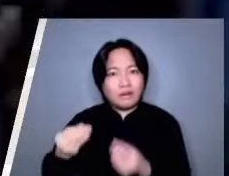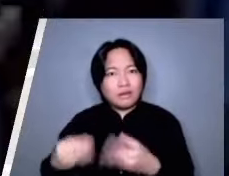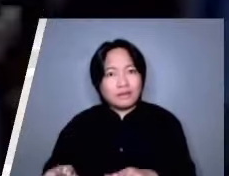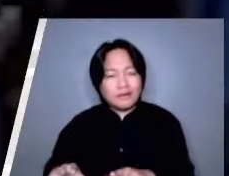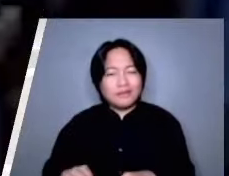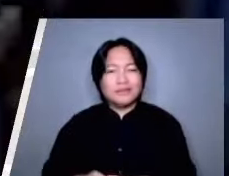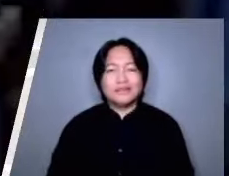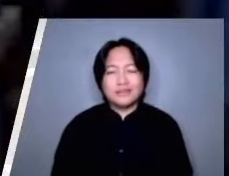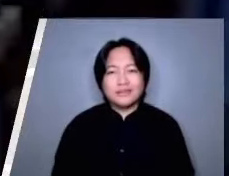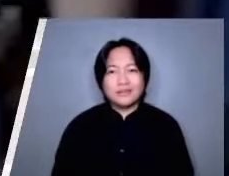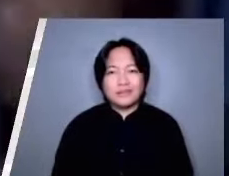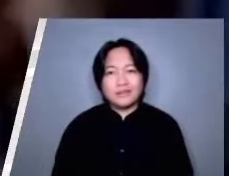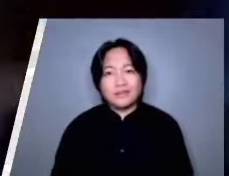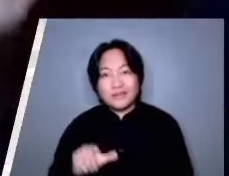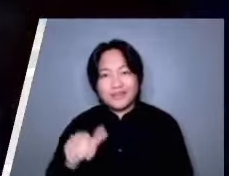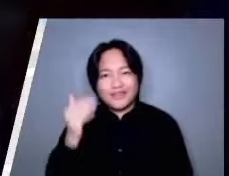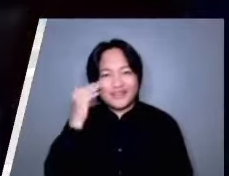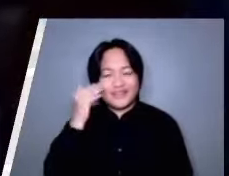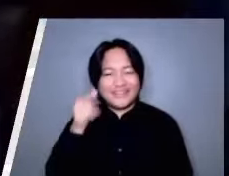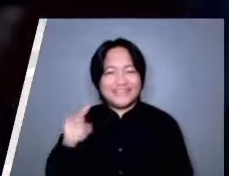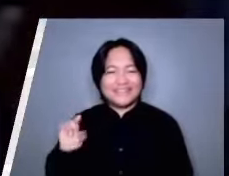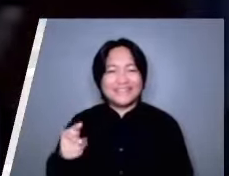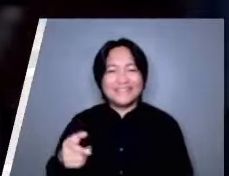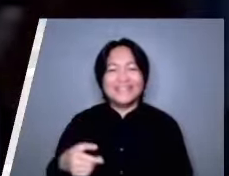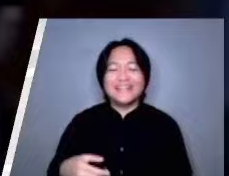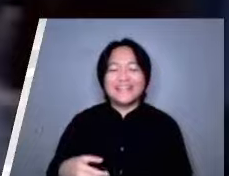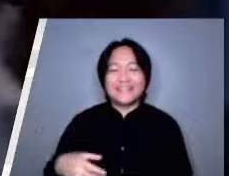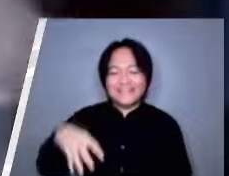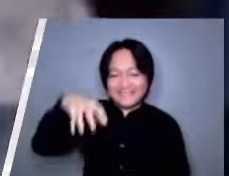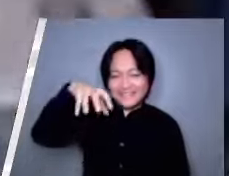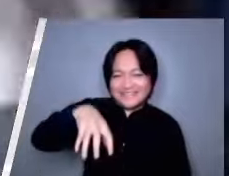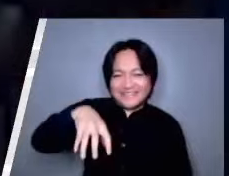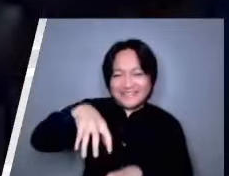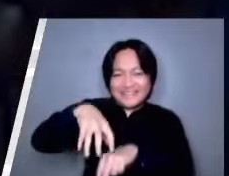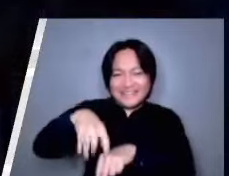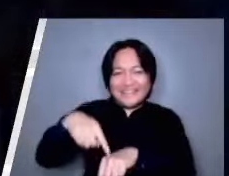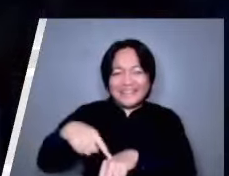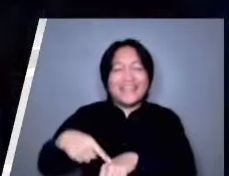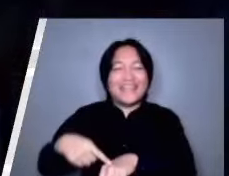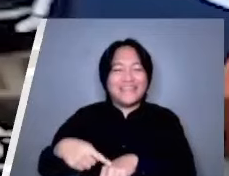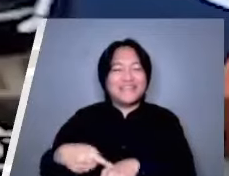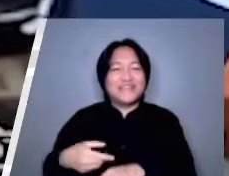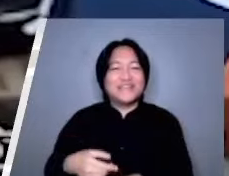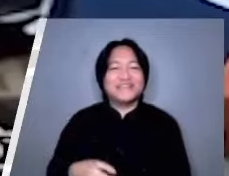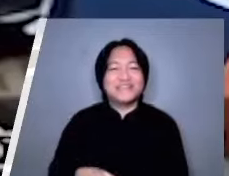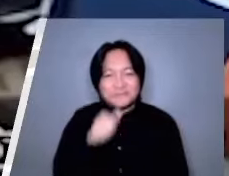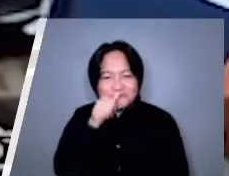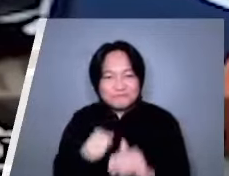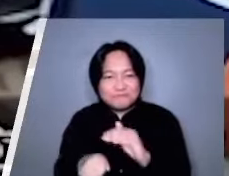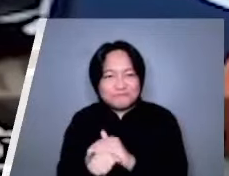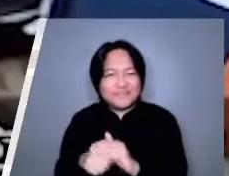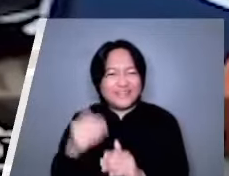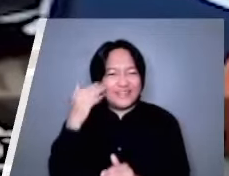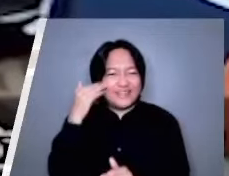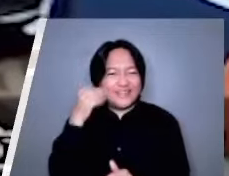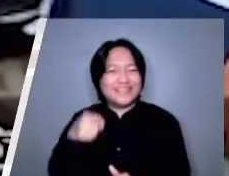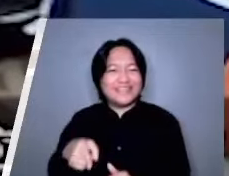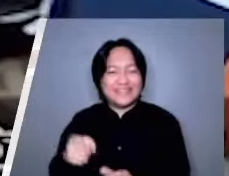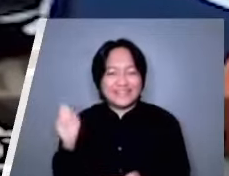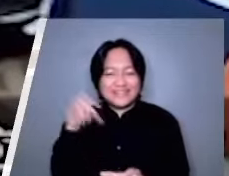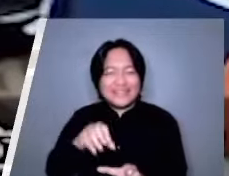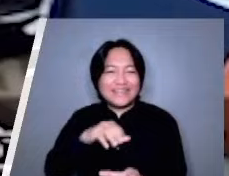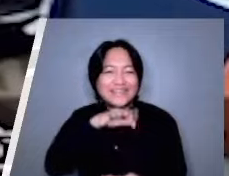ang laundry basket. At huli, ang bulilit na nagtago pala sa loob. Habang busy pala sina Mami at